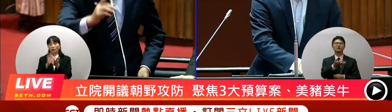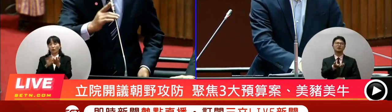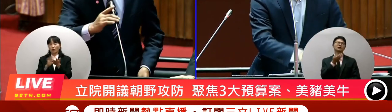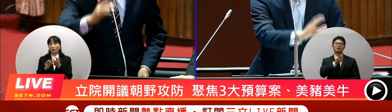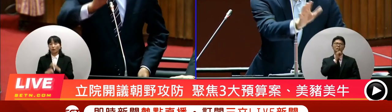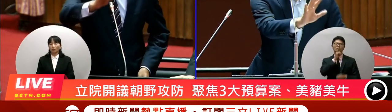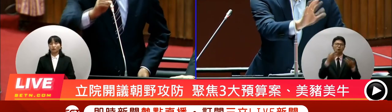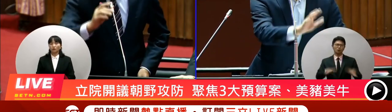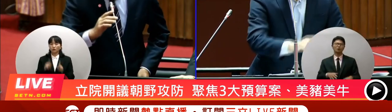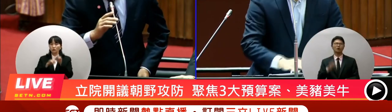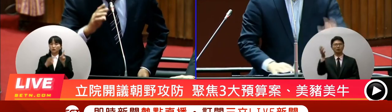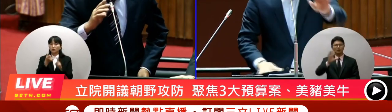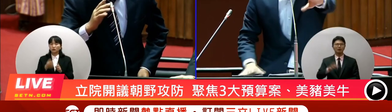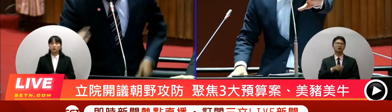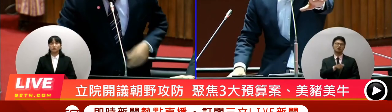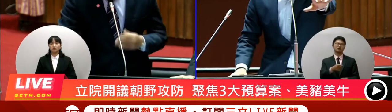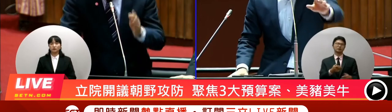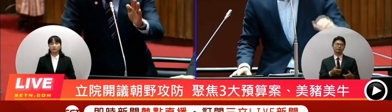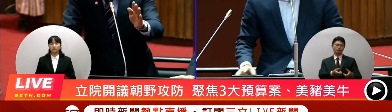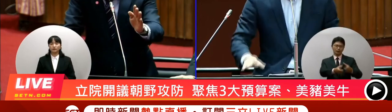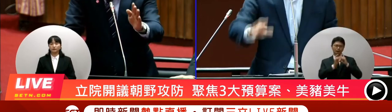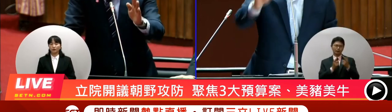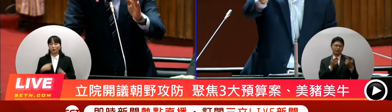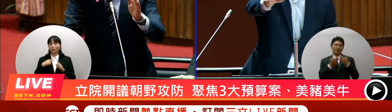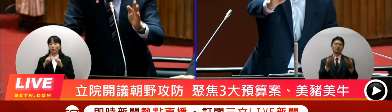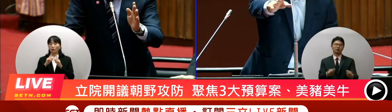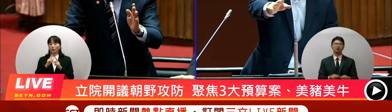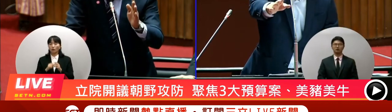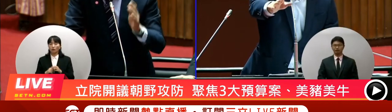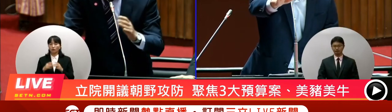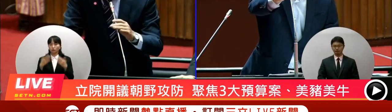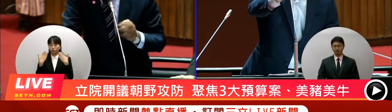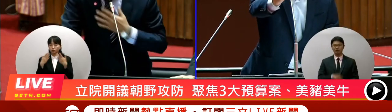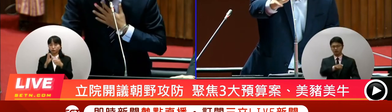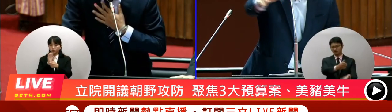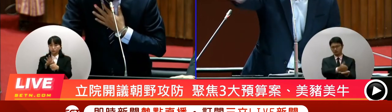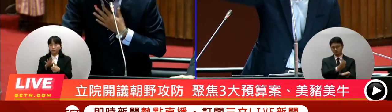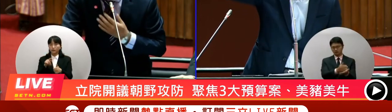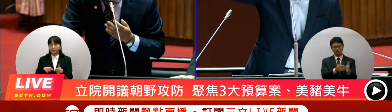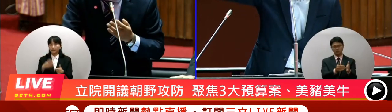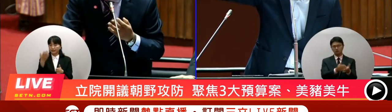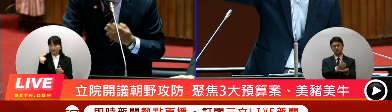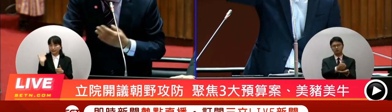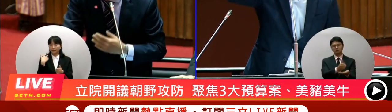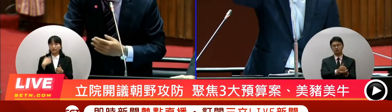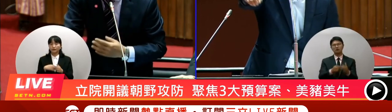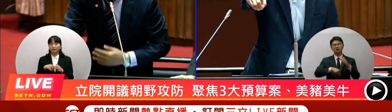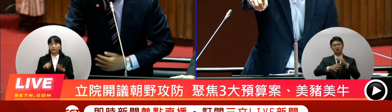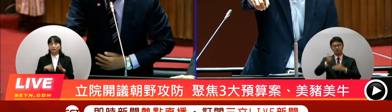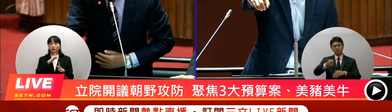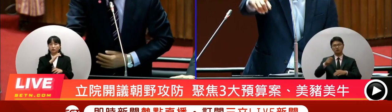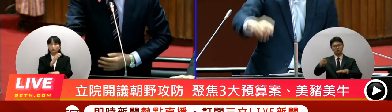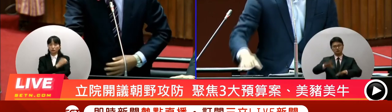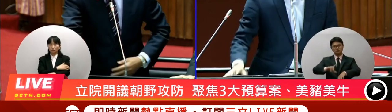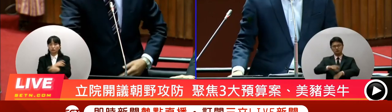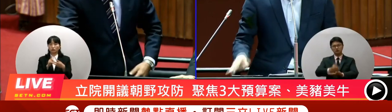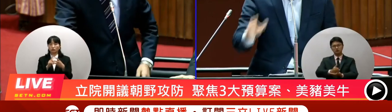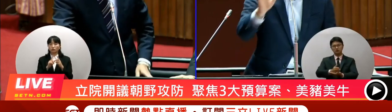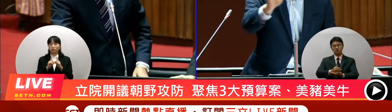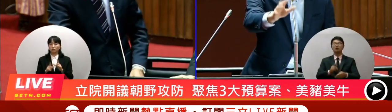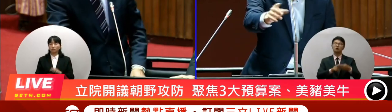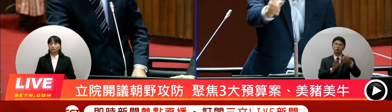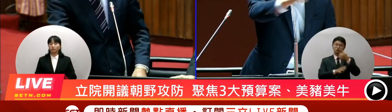块没有 你都回答不到我的问题主委 我要跟你 主委 确认的是农委会站在保护猪农的角度 好